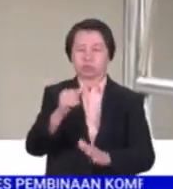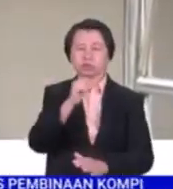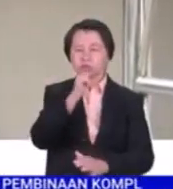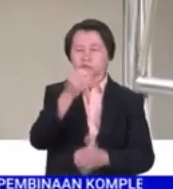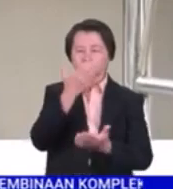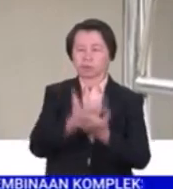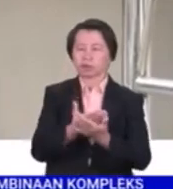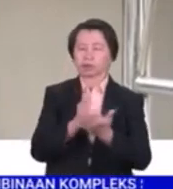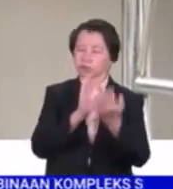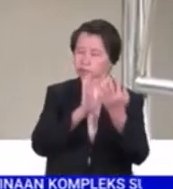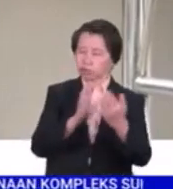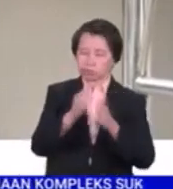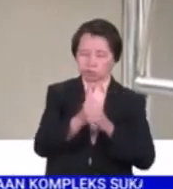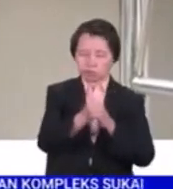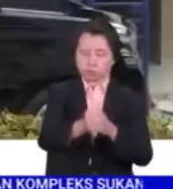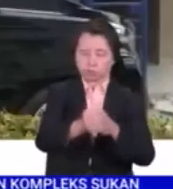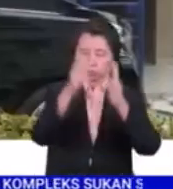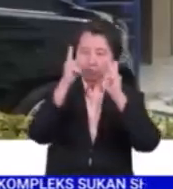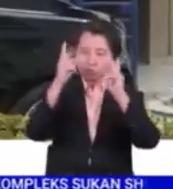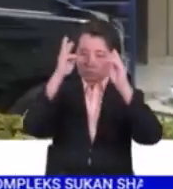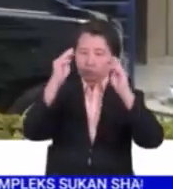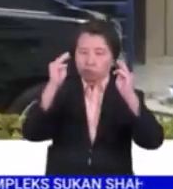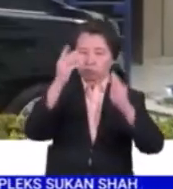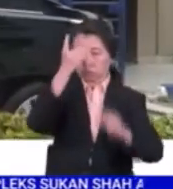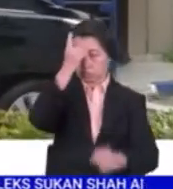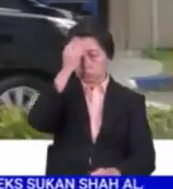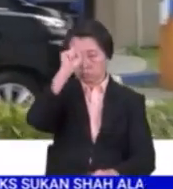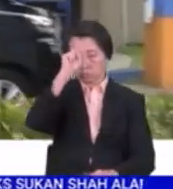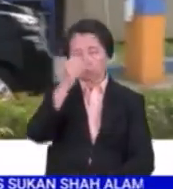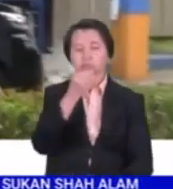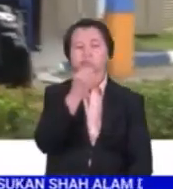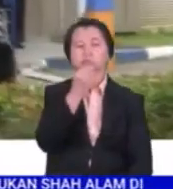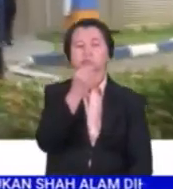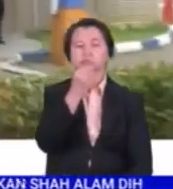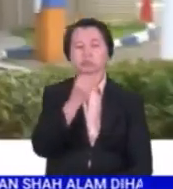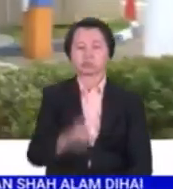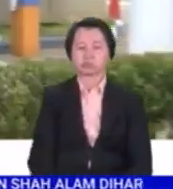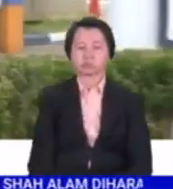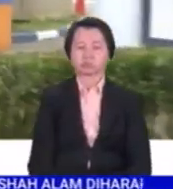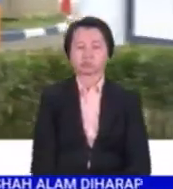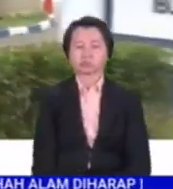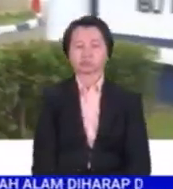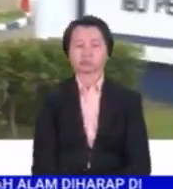tidak baik terhadap kepimpinan Perdana Menteri Dato' Sri Anwar Ibrahim.